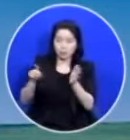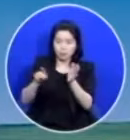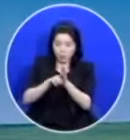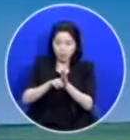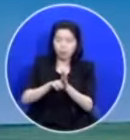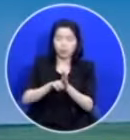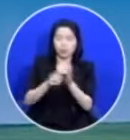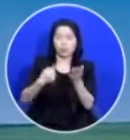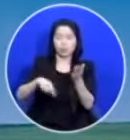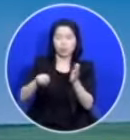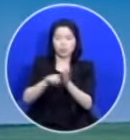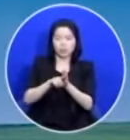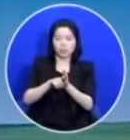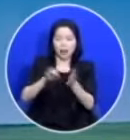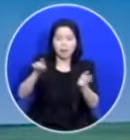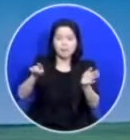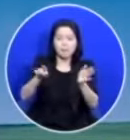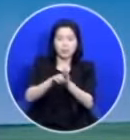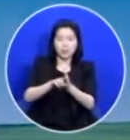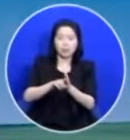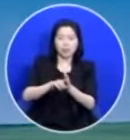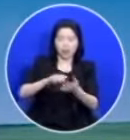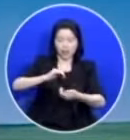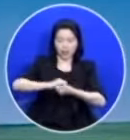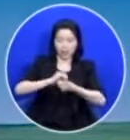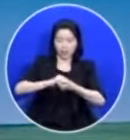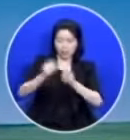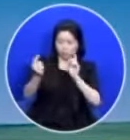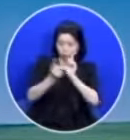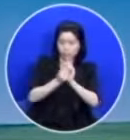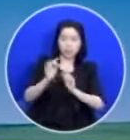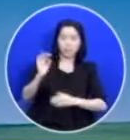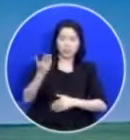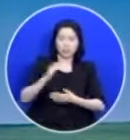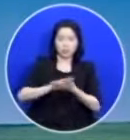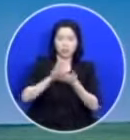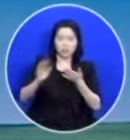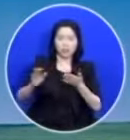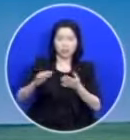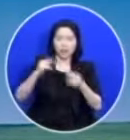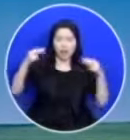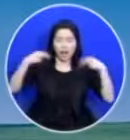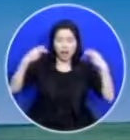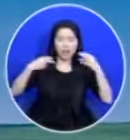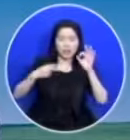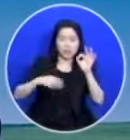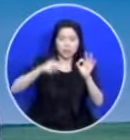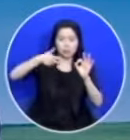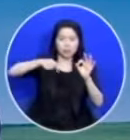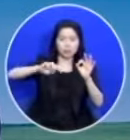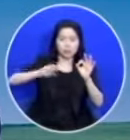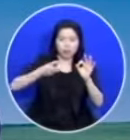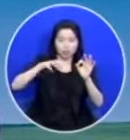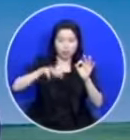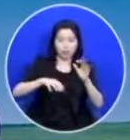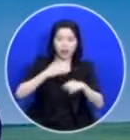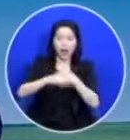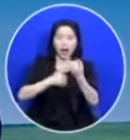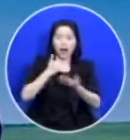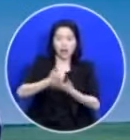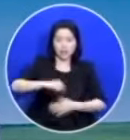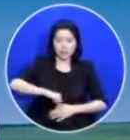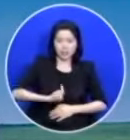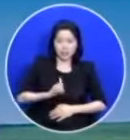누구나 믿음의 한계에 직면하게 되어 있습니다 엘리야는 10절에서 하나님께 자신